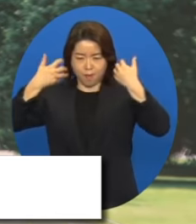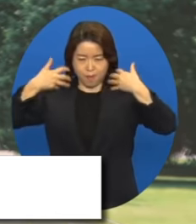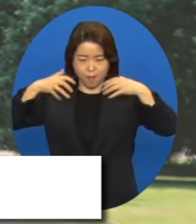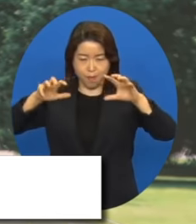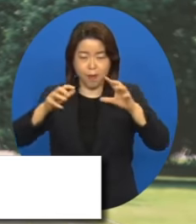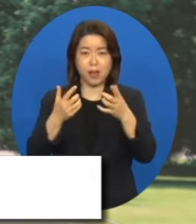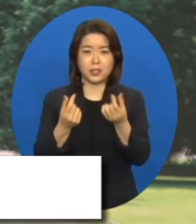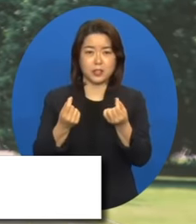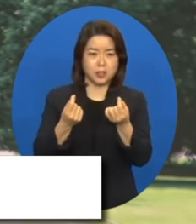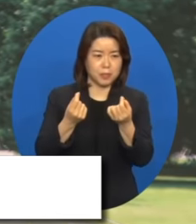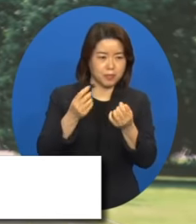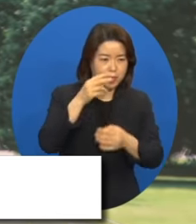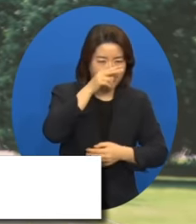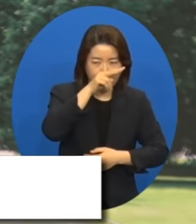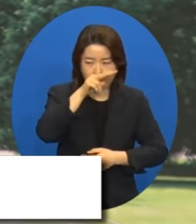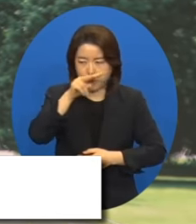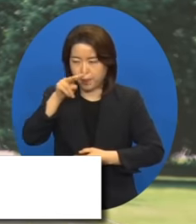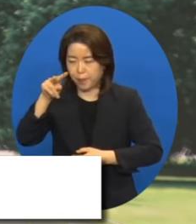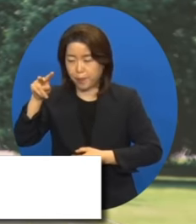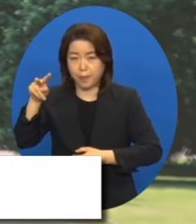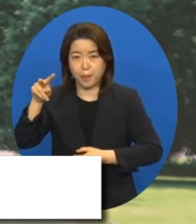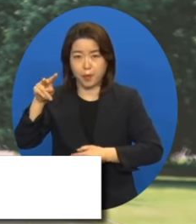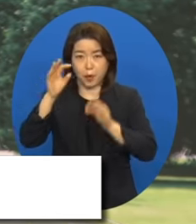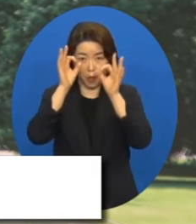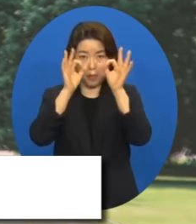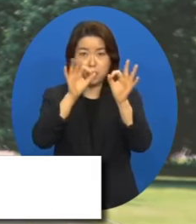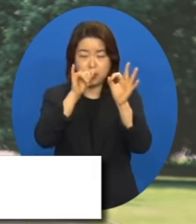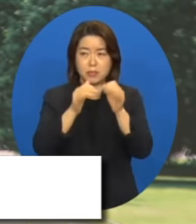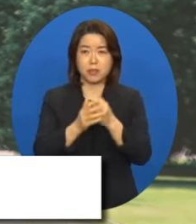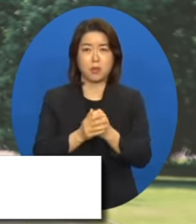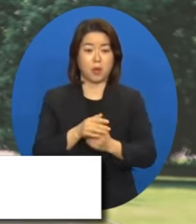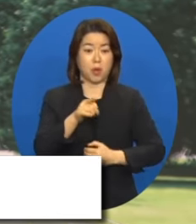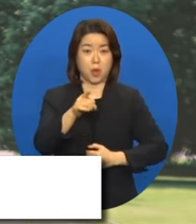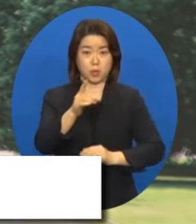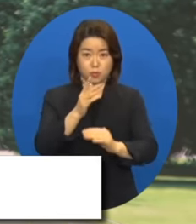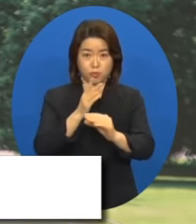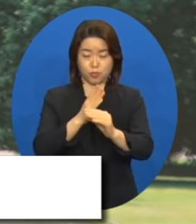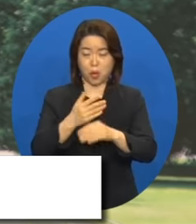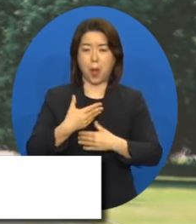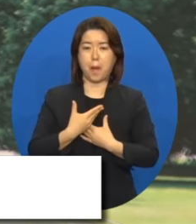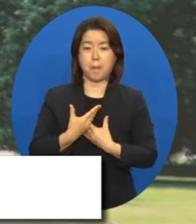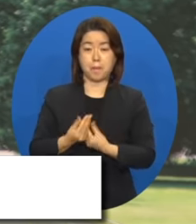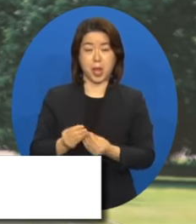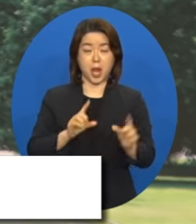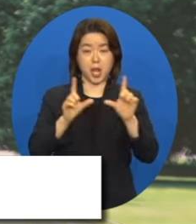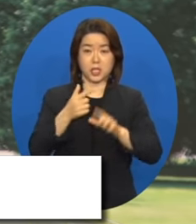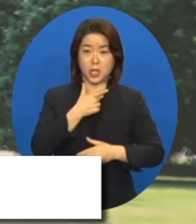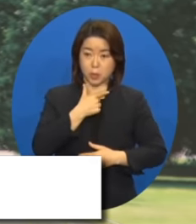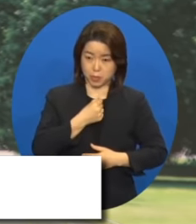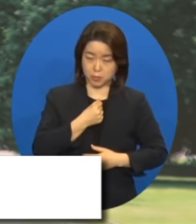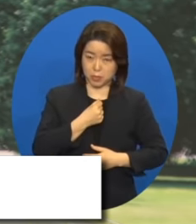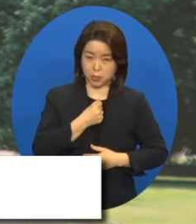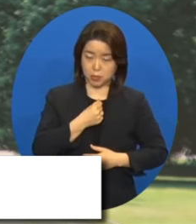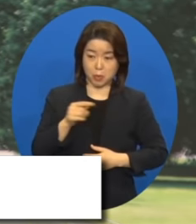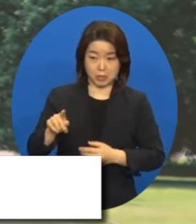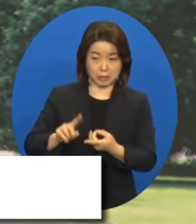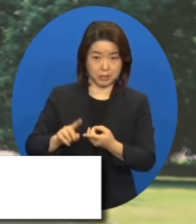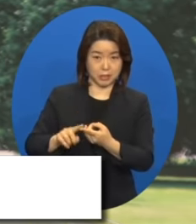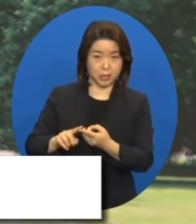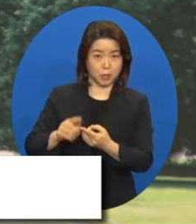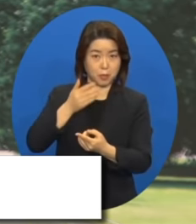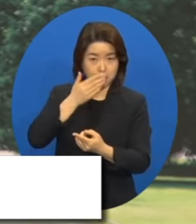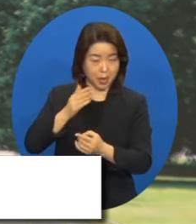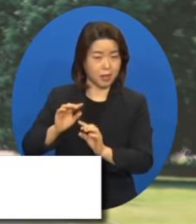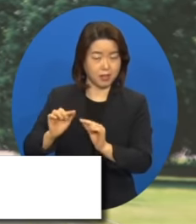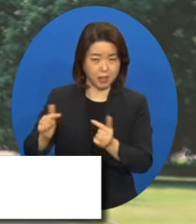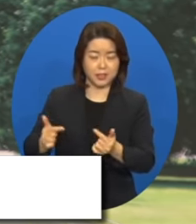삼키려고 두루 돌아다니고 있는데 편안하게 살고 싶다고 그렇게 사라지는 것 아니잖아요.